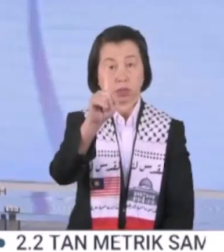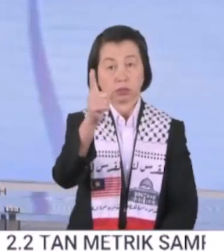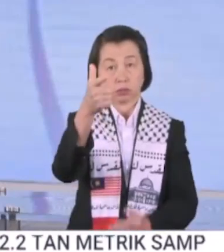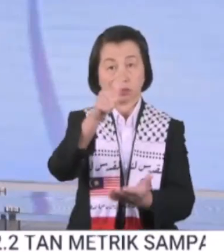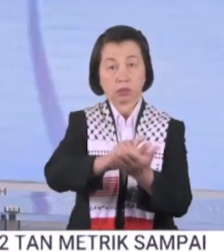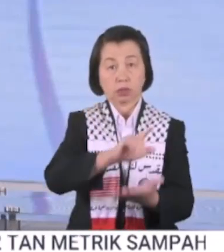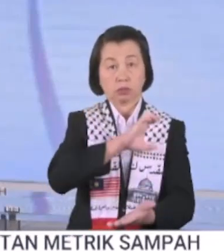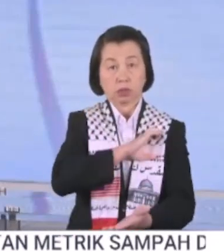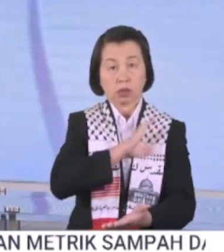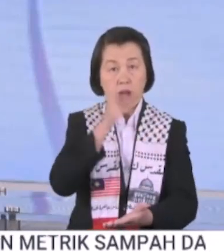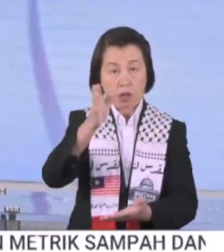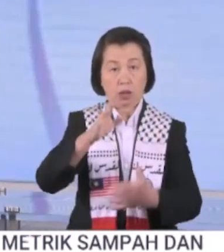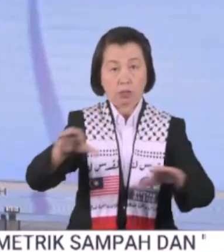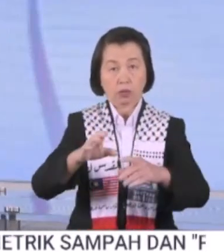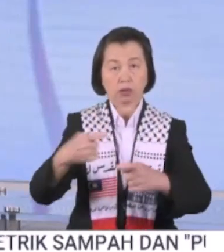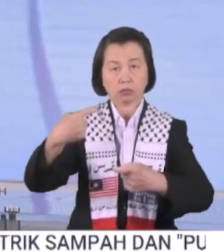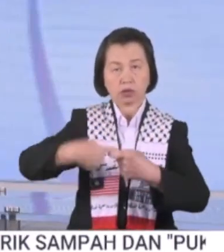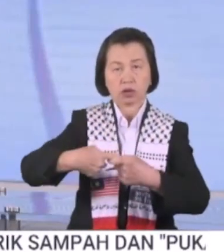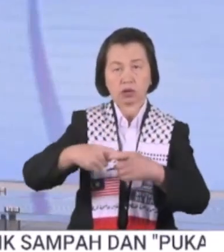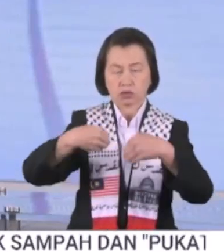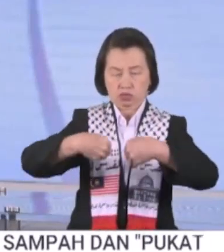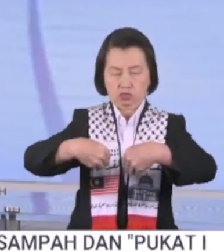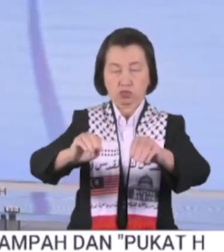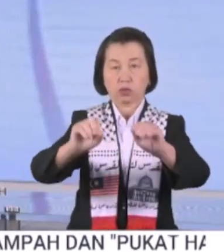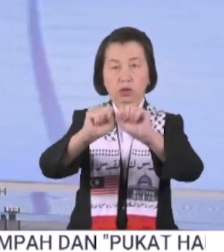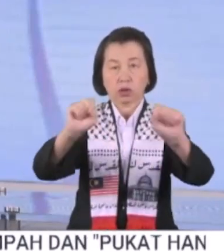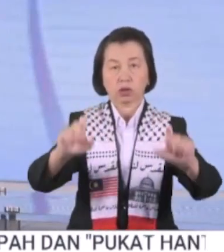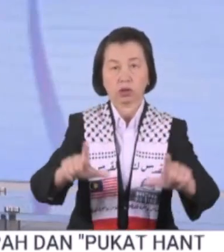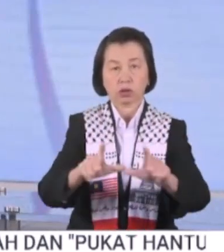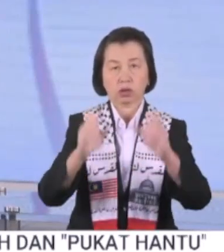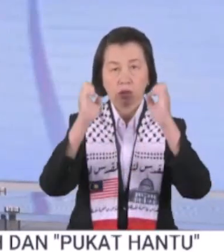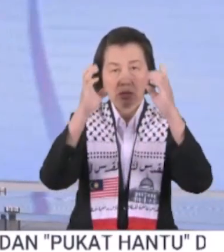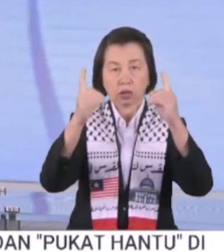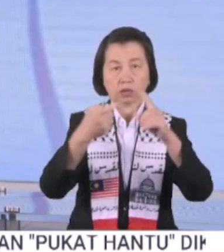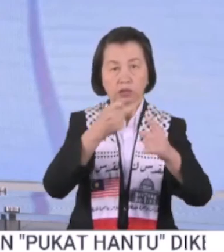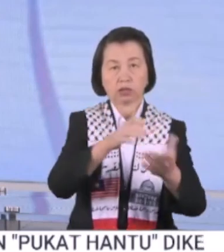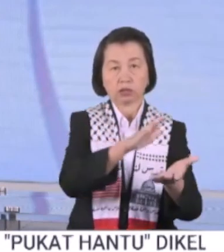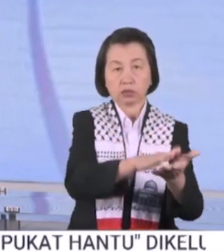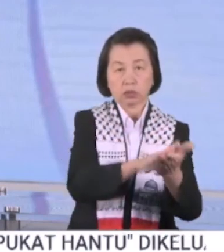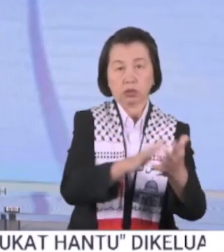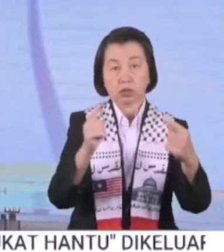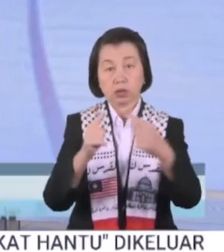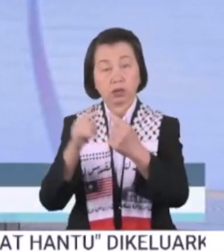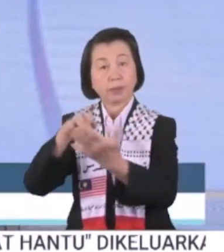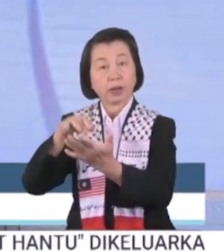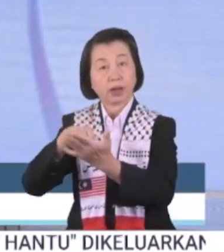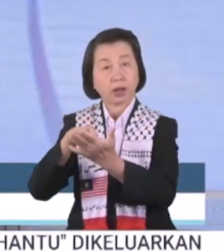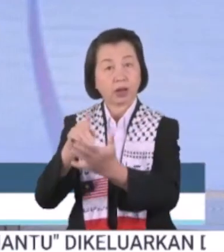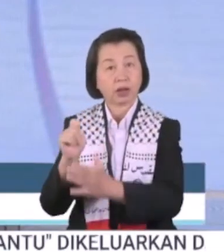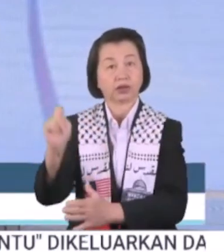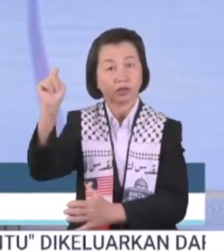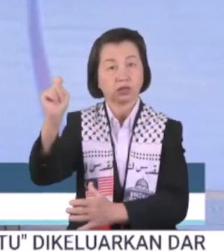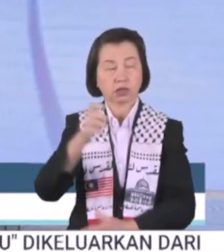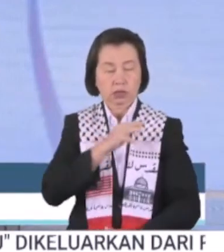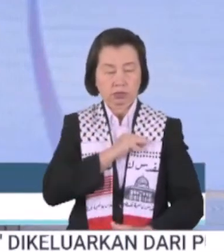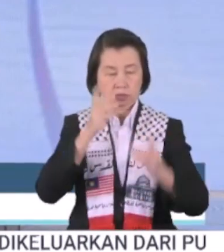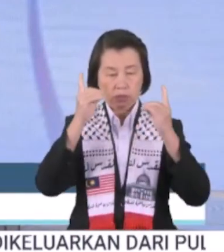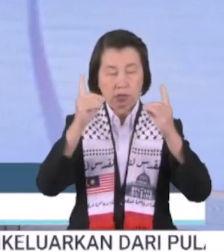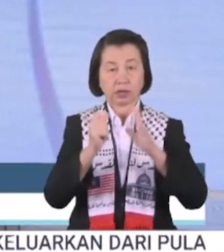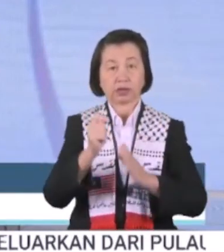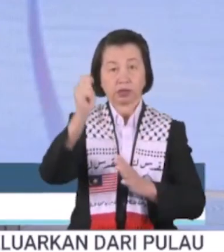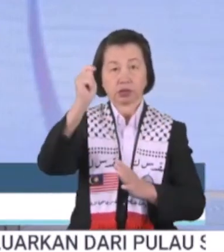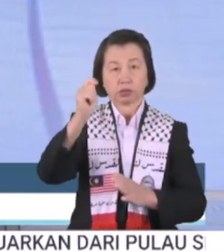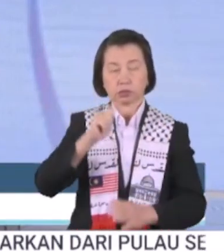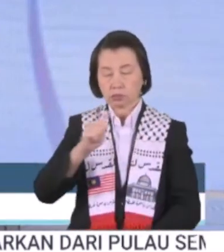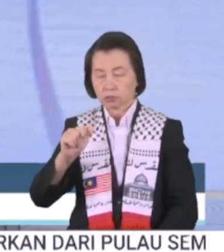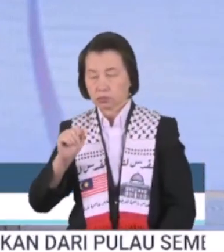Satu laporan polis akan dibuat berkaitan dakwaan penjualan sijil akademik dari peringkat sekolah hingga pengajian tinggi. Menteri Pendidikan Tinggi Dato' Sri